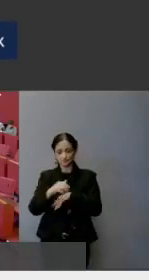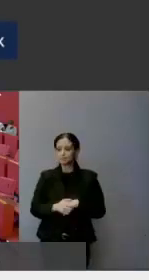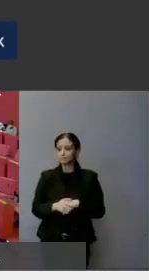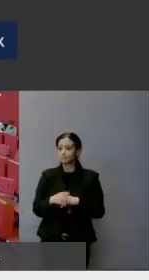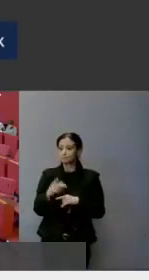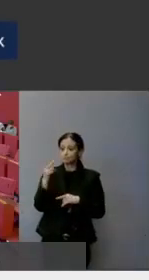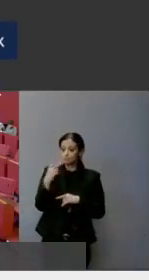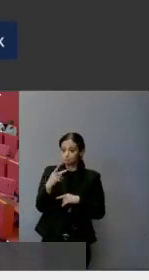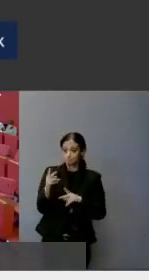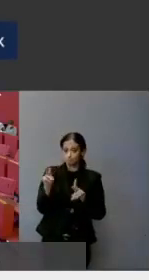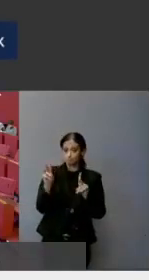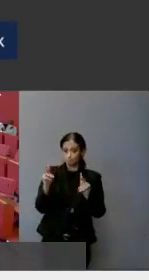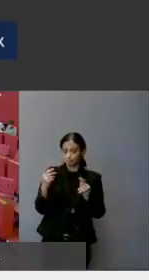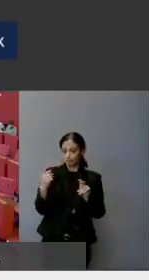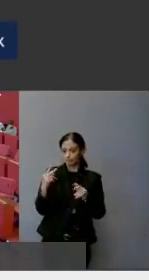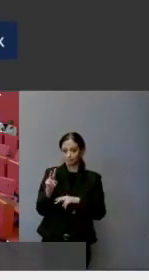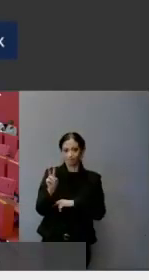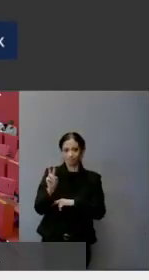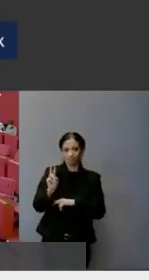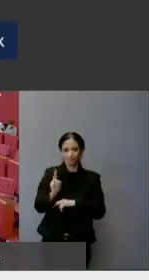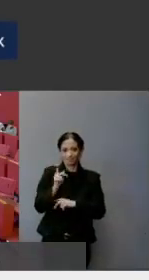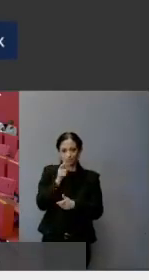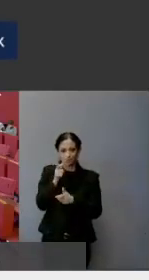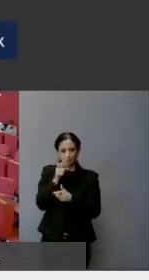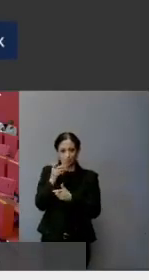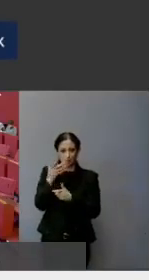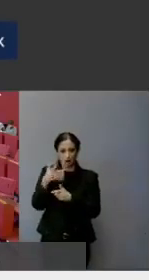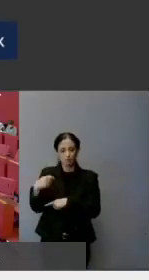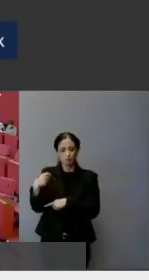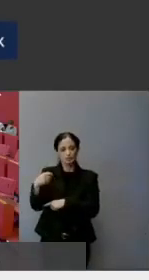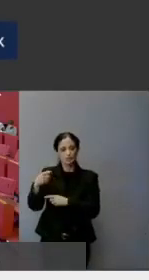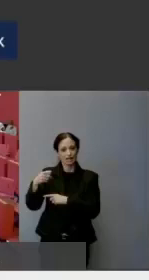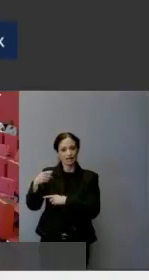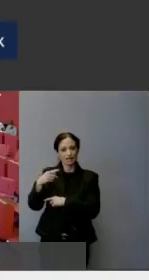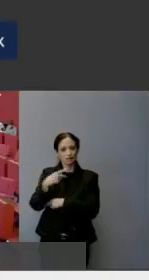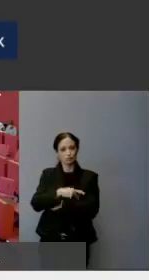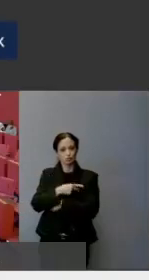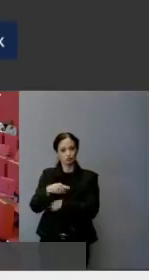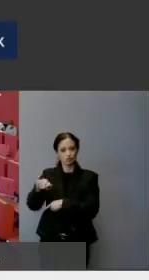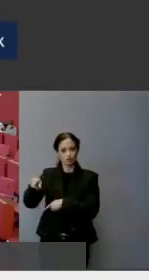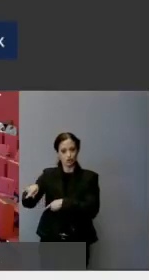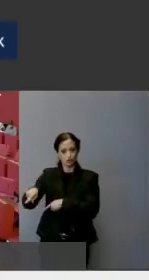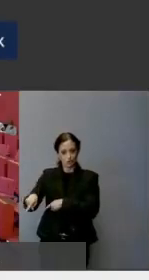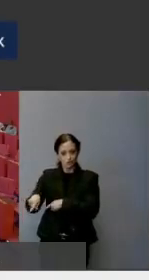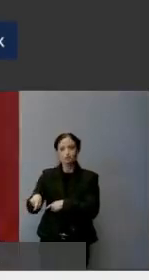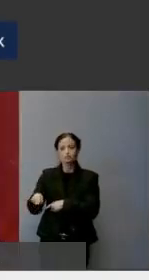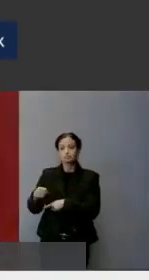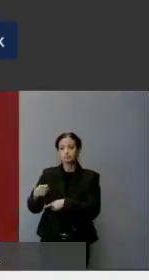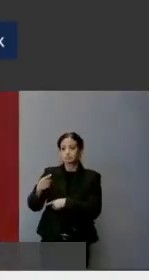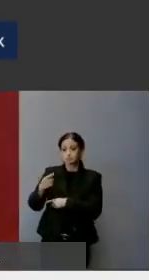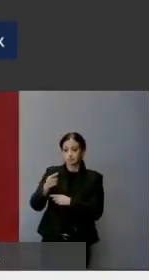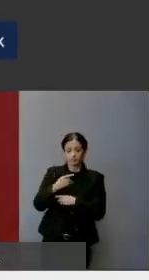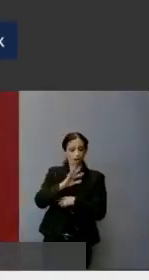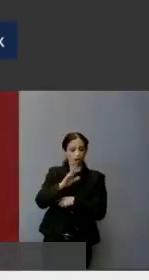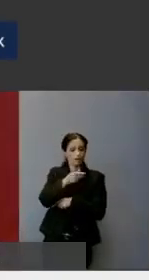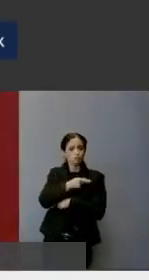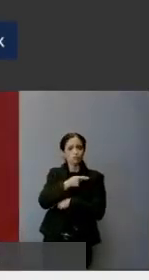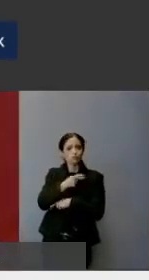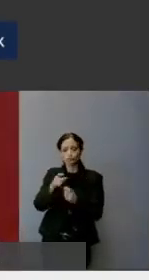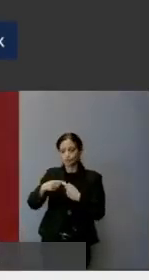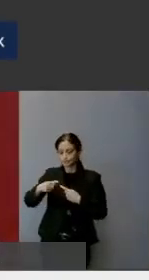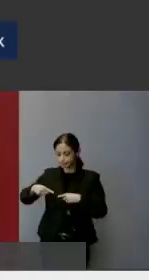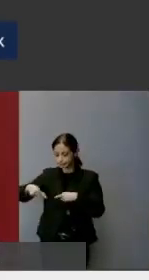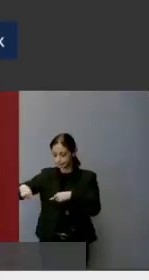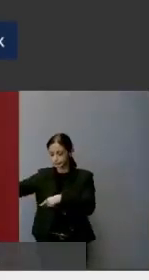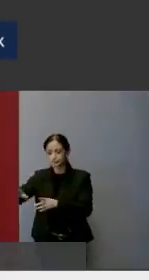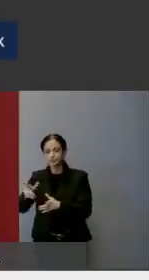recentemente venerdì scorso con il presidente del municipio che io ho convocato insieme ai vari municipi per le nostre riunioni di preparazione